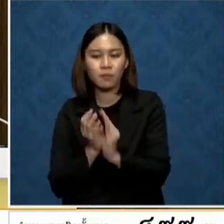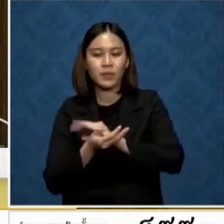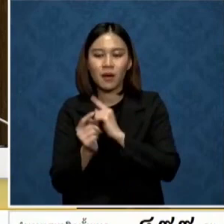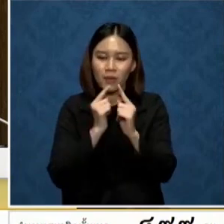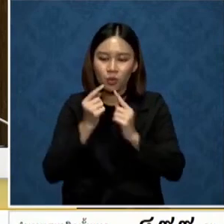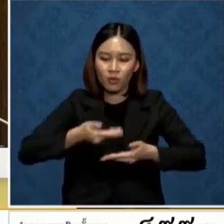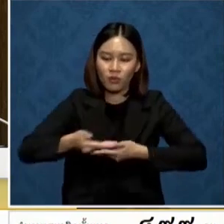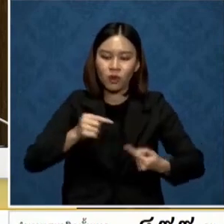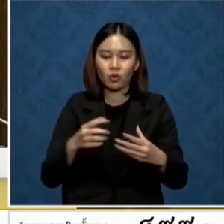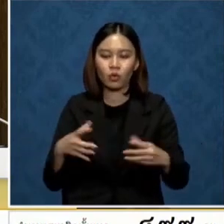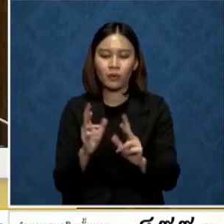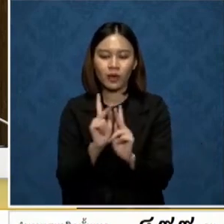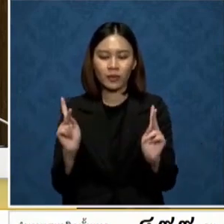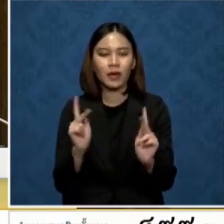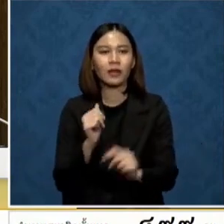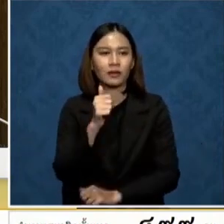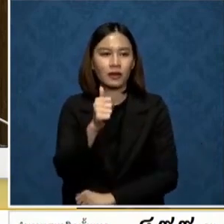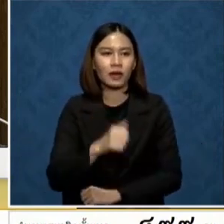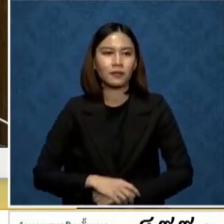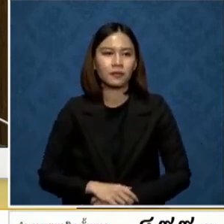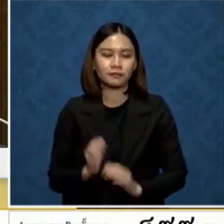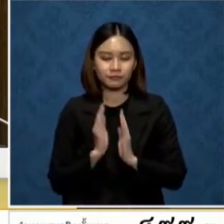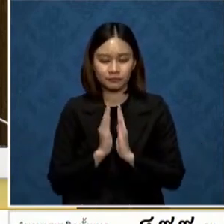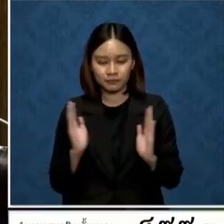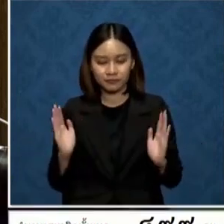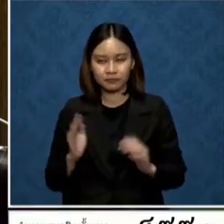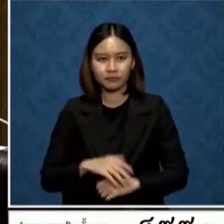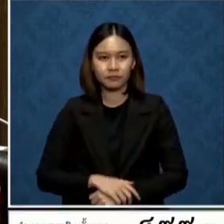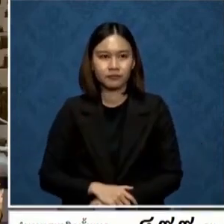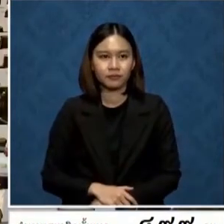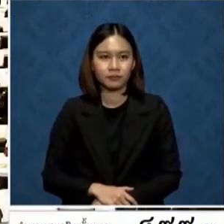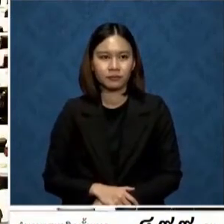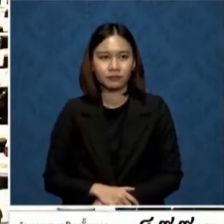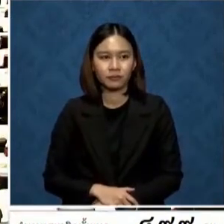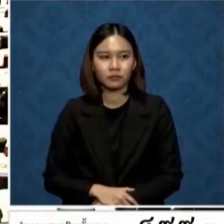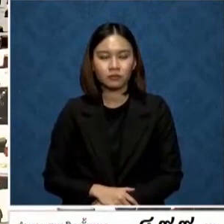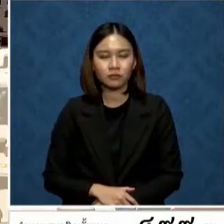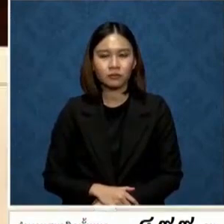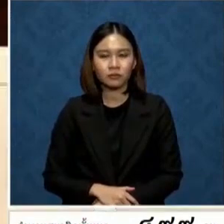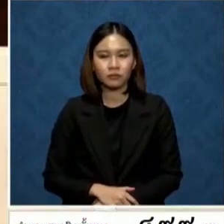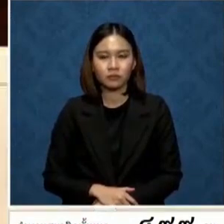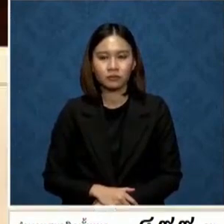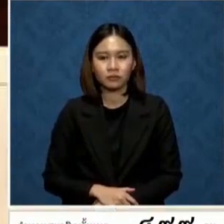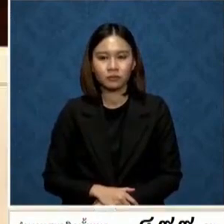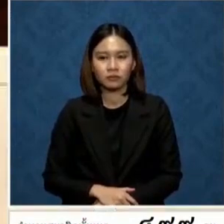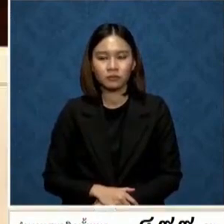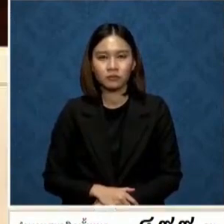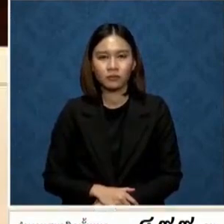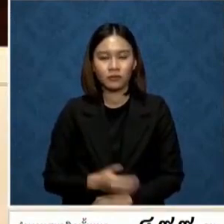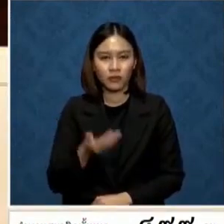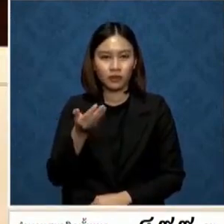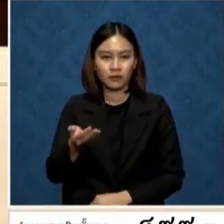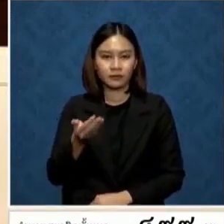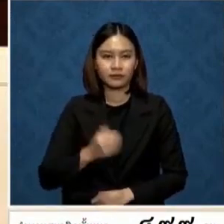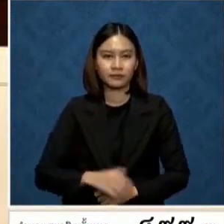คุยกันในชั้นกรรมาธิการได้ค่ะเท่านี้ค่ะท่านประธานขอบพระคุณค่ะครับขอบคุณครับเชิญท่านปกรวุฒิ